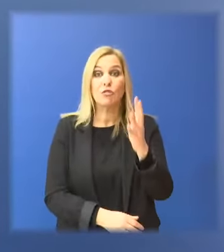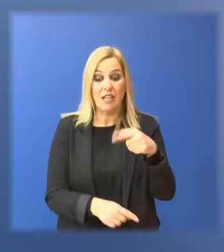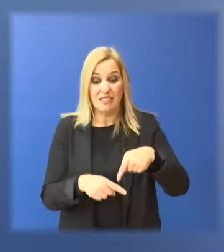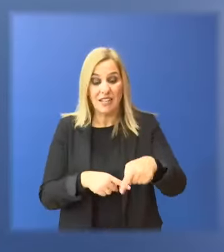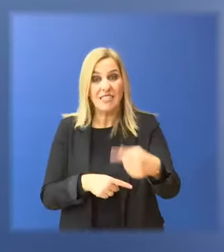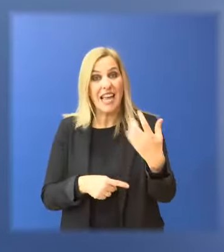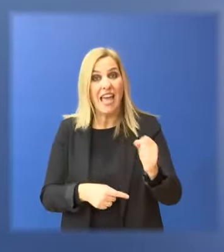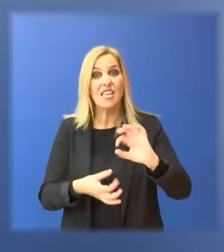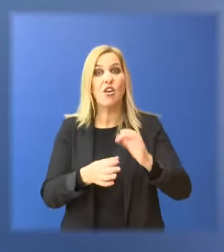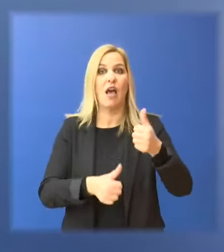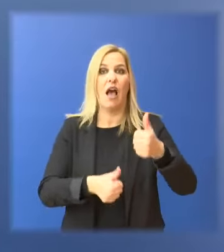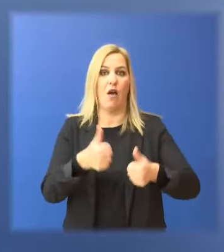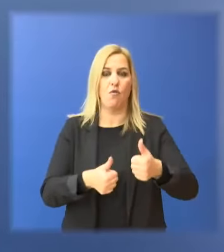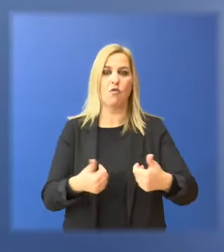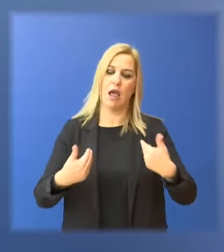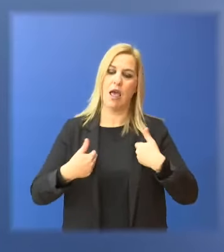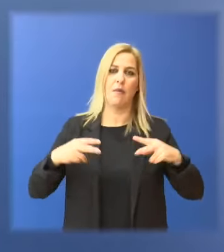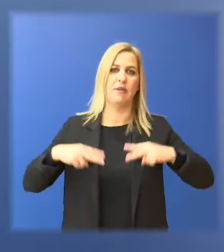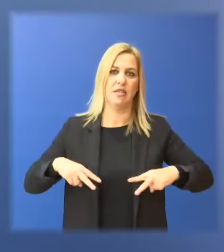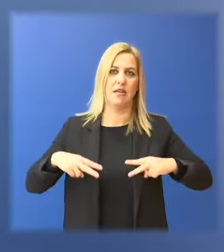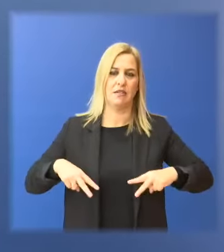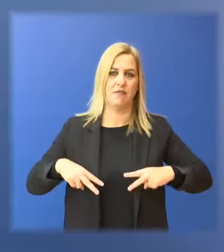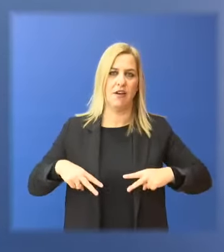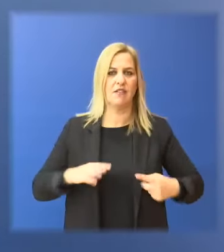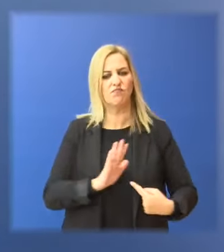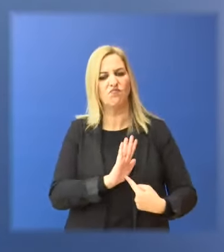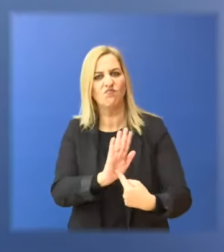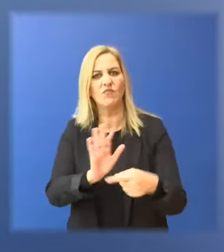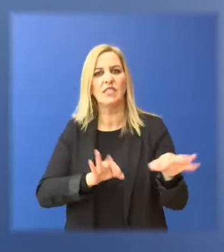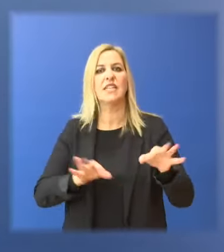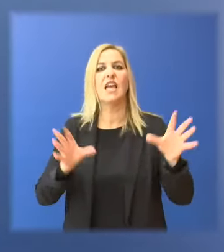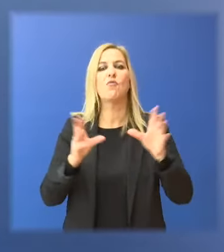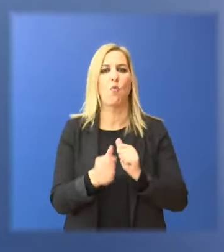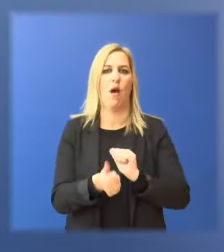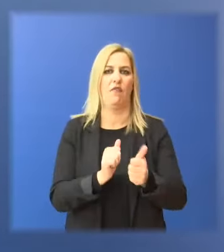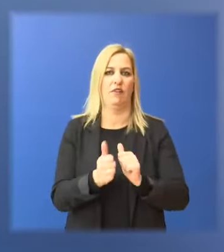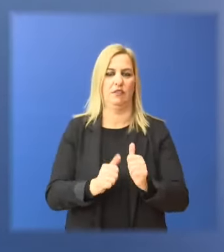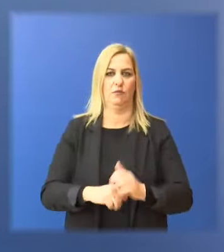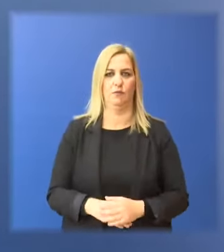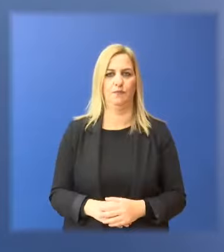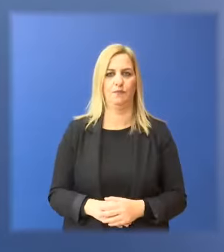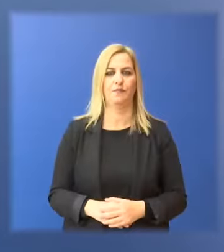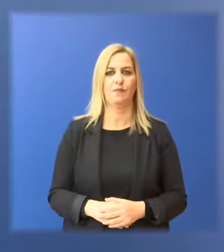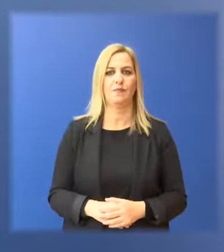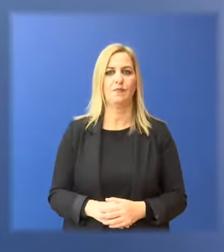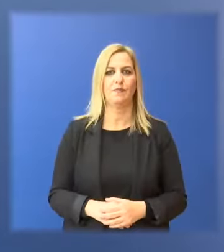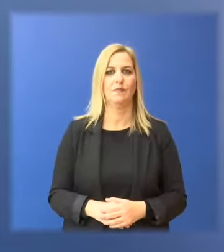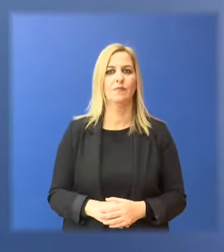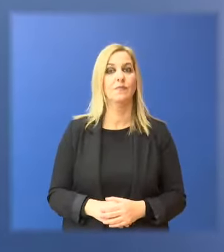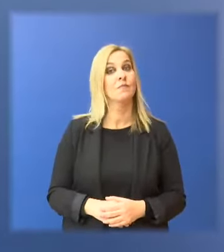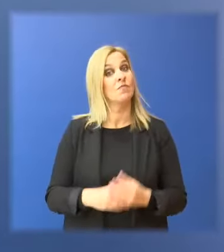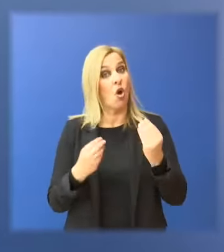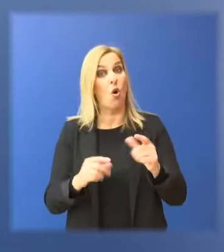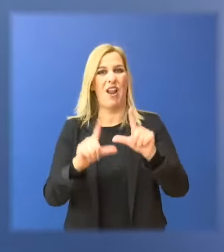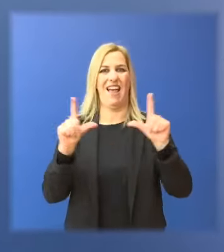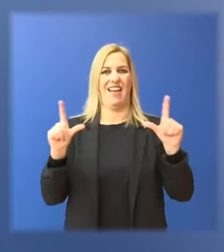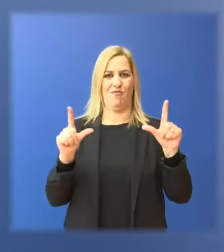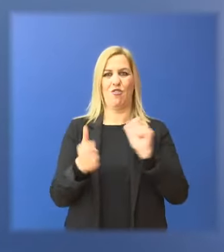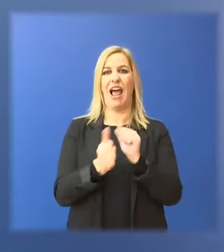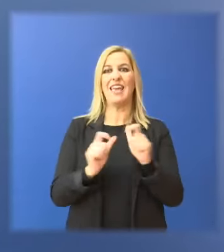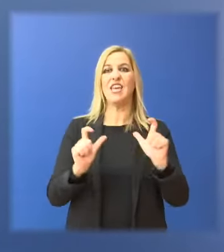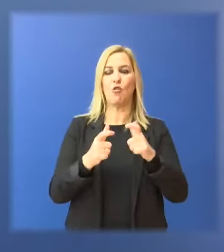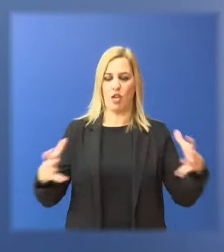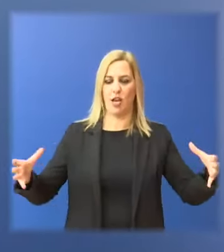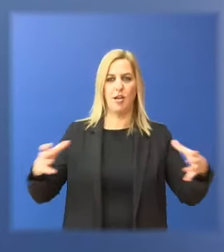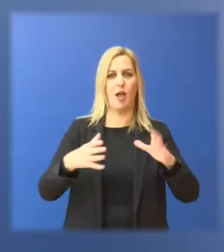ευκαιρία να ξεδιπλώσουμε και ως κυβέρνηση το συνολικό μας σχεδιασμό για τον αθλητισμό. Είναι πολύ ωραία αυτή η εικόνα της αθλητικής οικογένειας ενωμένης.